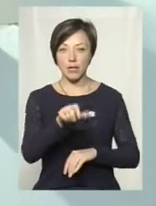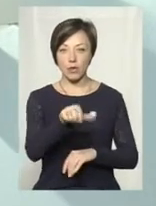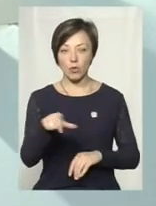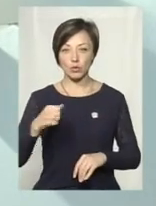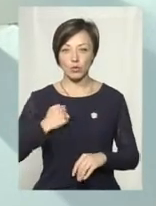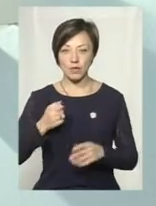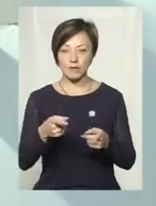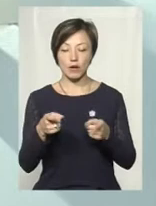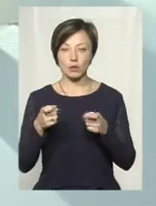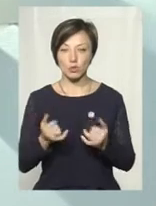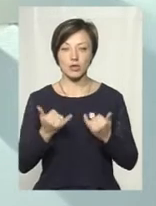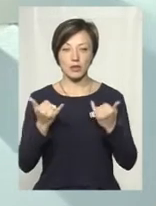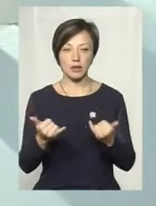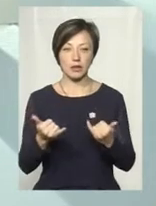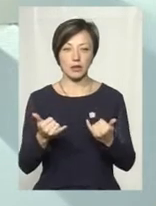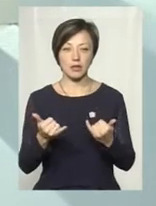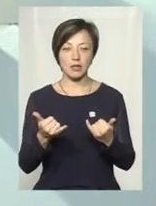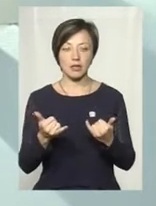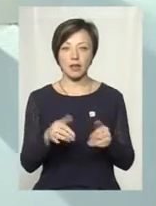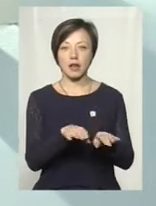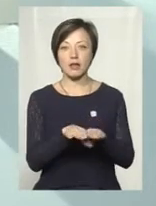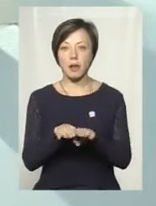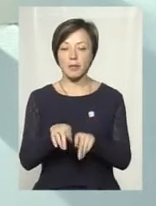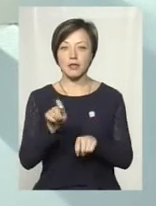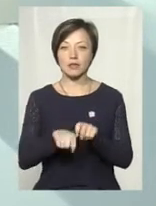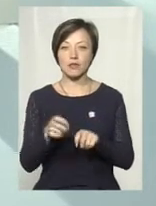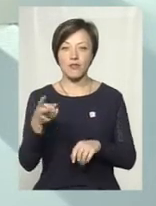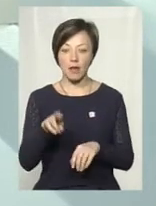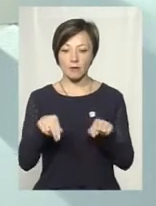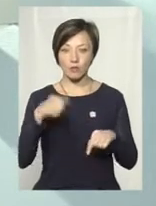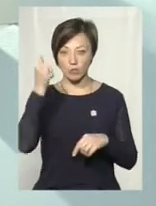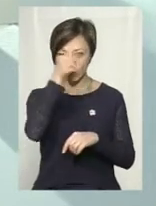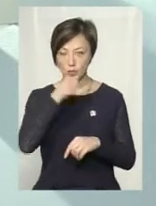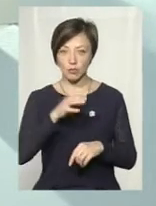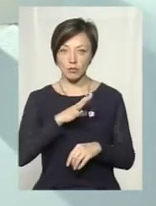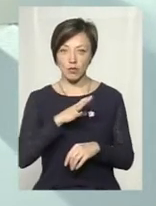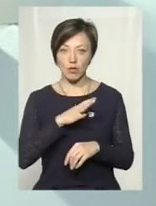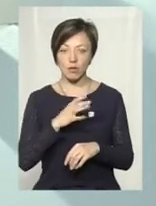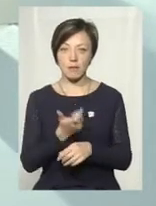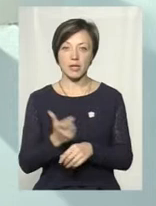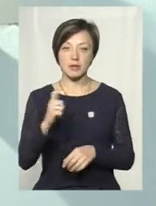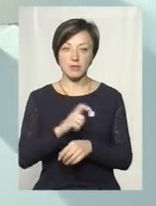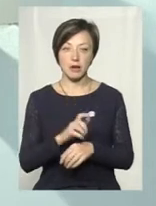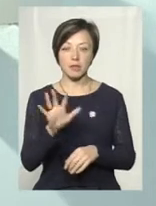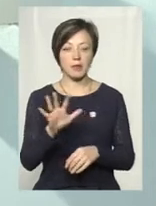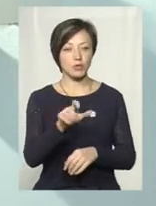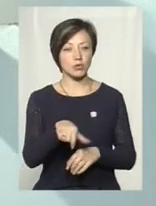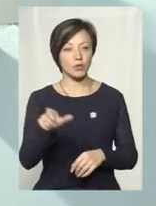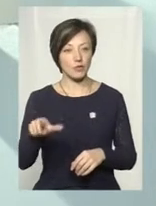залучено для навіть на етапі тестування. В цьому році їх було, це максимальна кількість, це 5